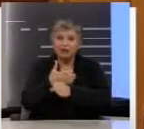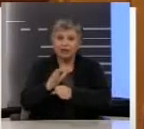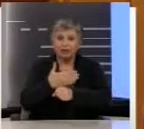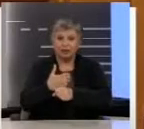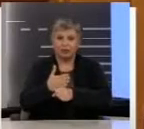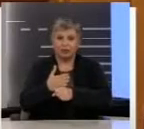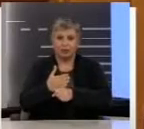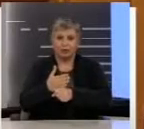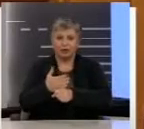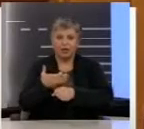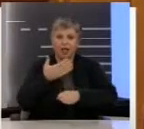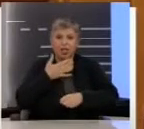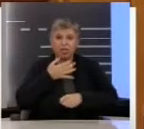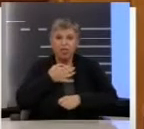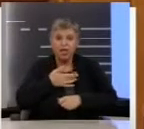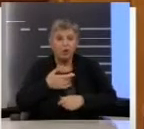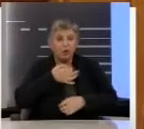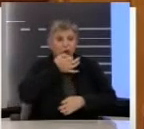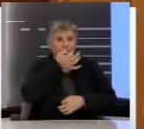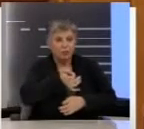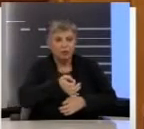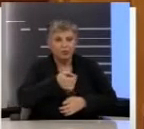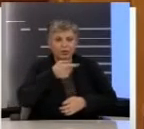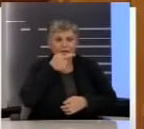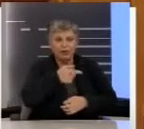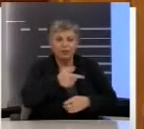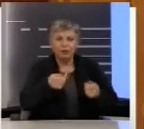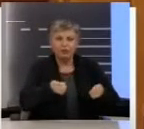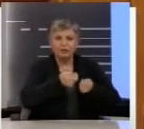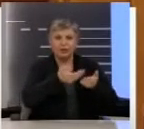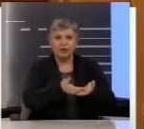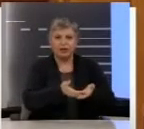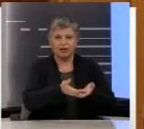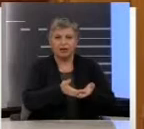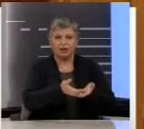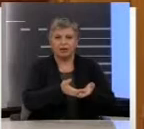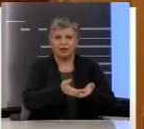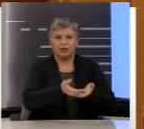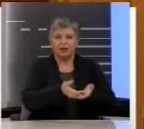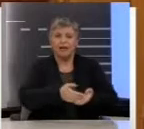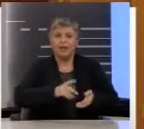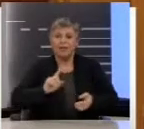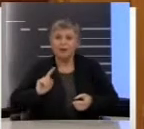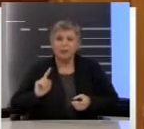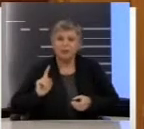τρόπο. Τη στιγμή που όλοι, μα όλοι, σε όλο τον κόσμο, που πραγματικά